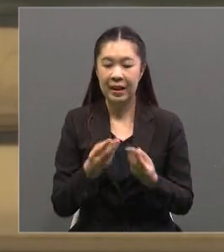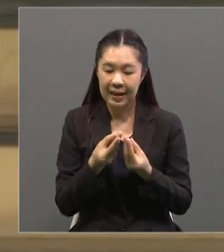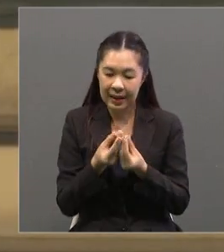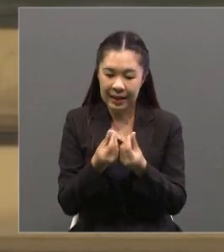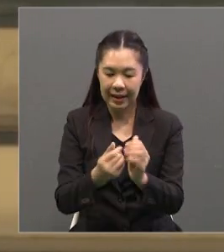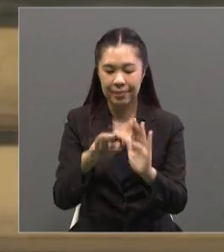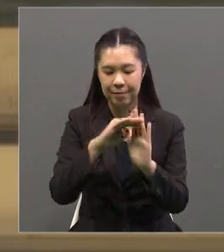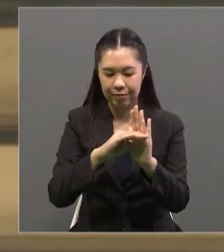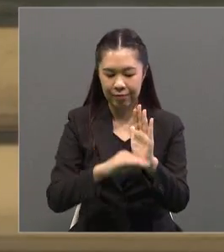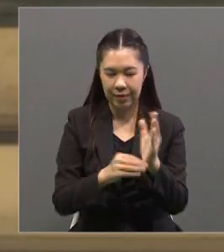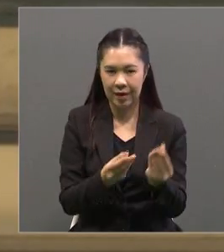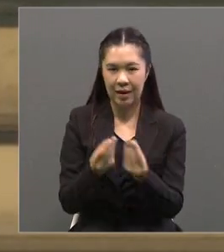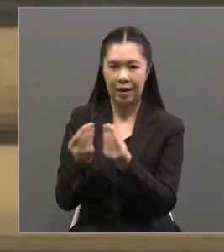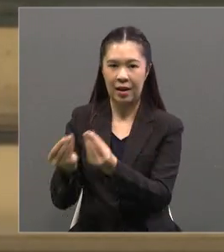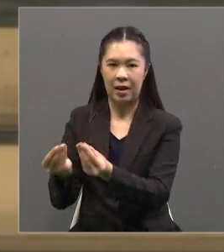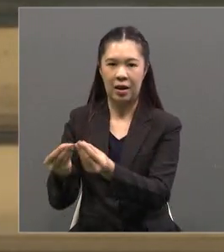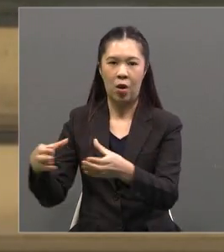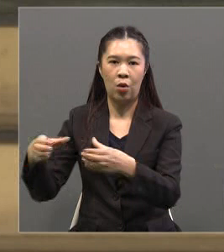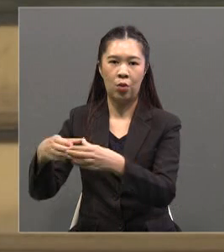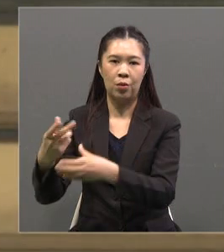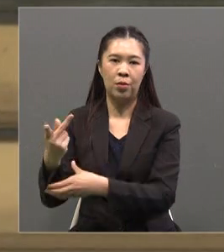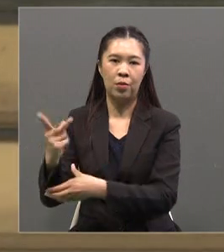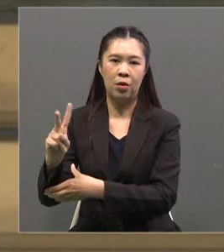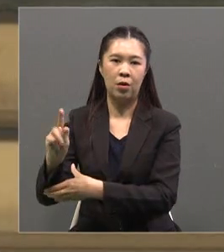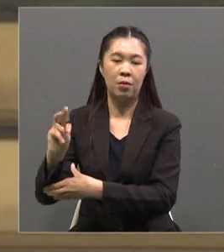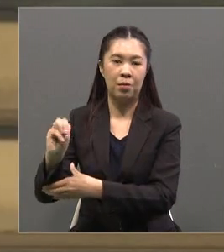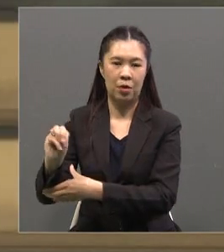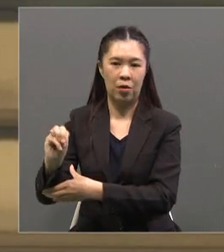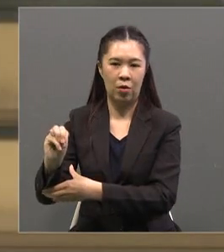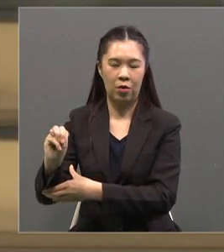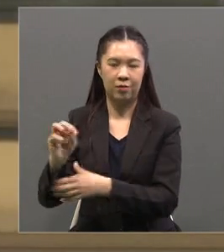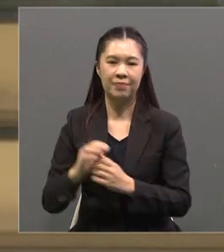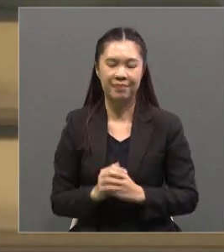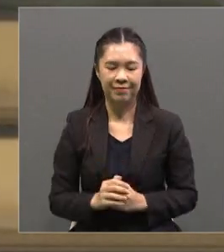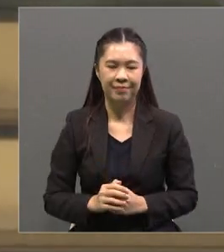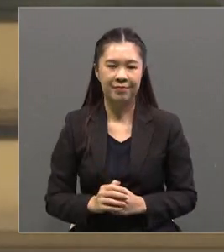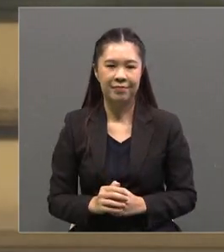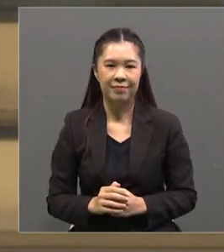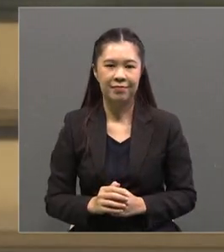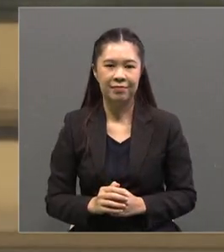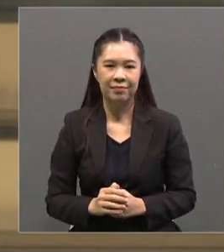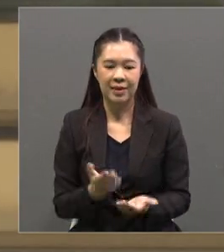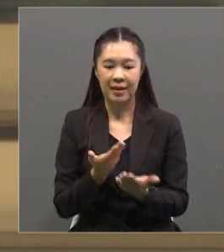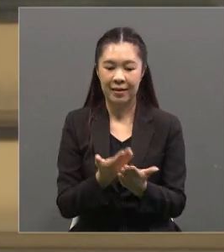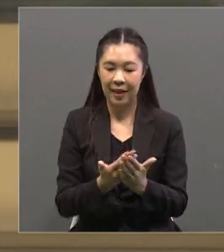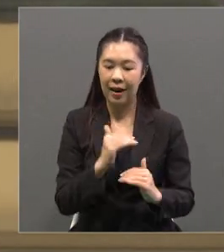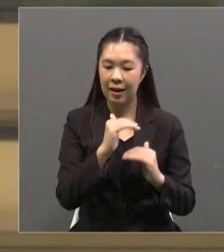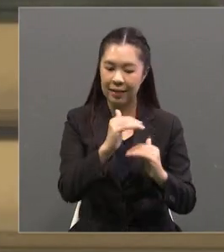งหมดเนี่ยให้ทางคณะรัฐมนตรีภายในอีก10วันข้างหน้าครับ ถึงวงเงินด้วย ถูกต้องครับวงเงินและแหล่งที่มาด้วย